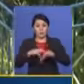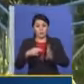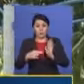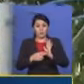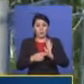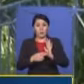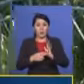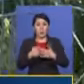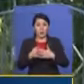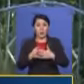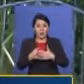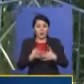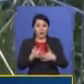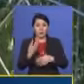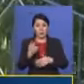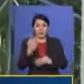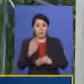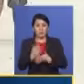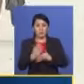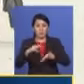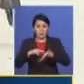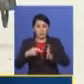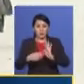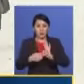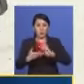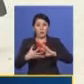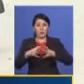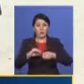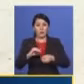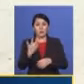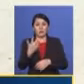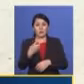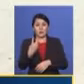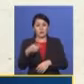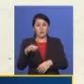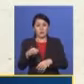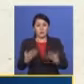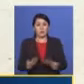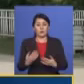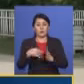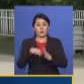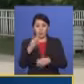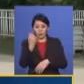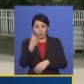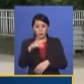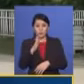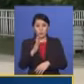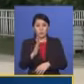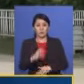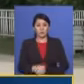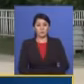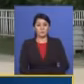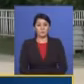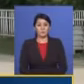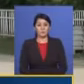Ол үшін алдын ала қаражат бөлінген. Осы жоба қорытындысы бойынша 32 мың тұрғынның өмір сүру сапасы жақсармақ. Әгерім Султанова,